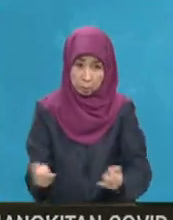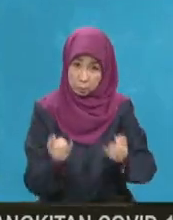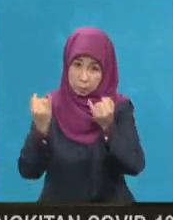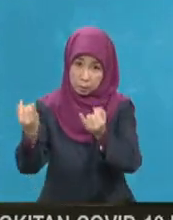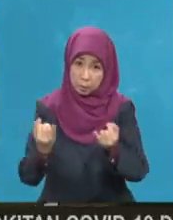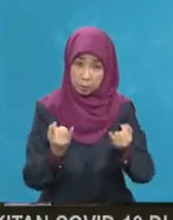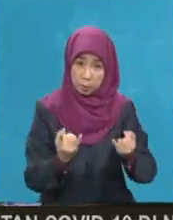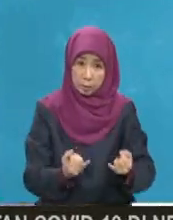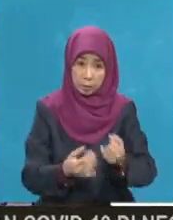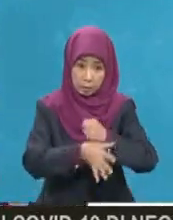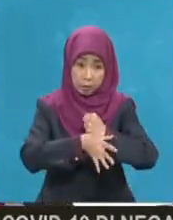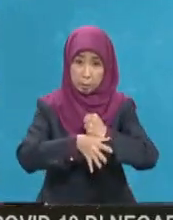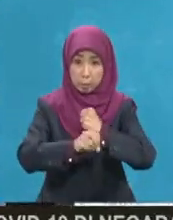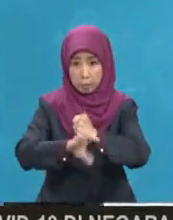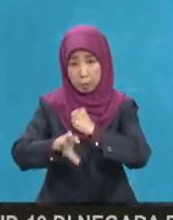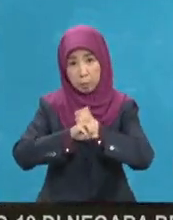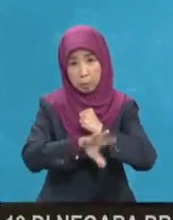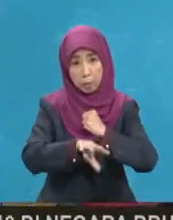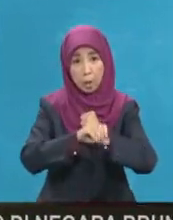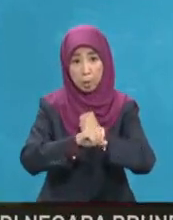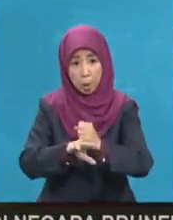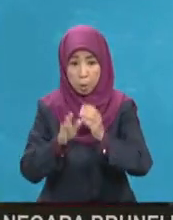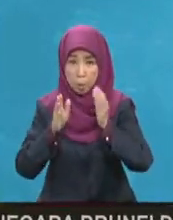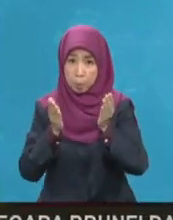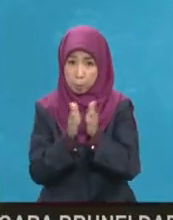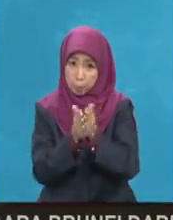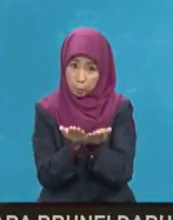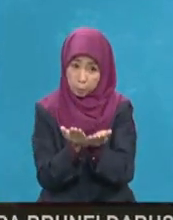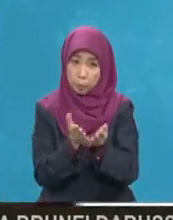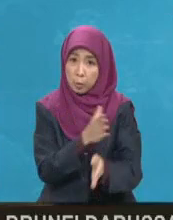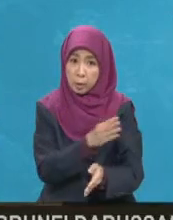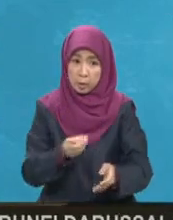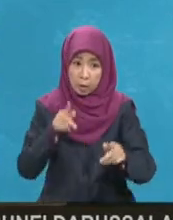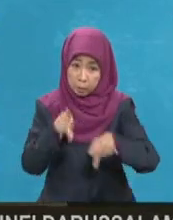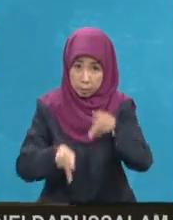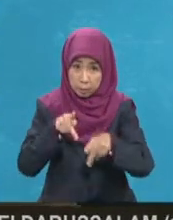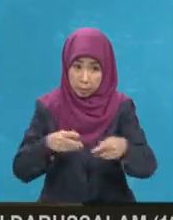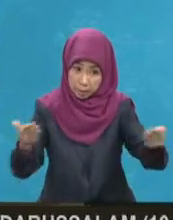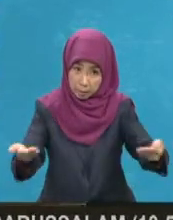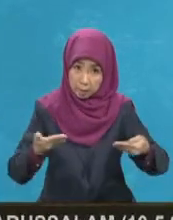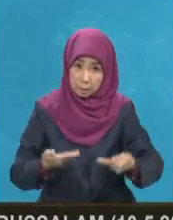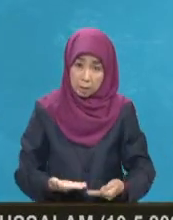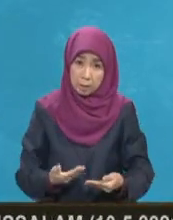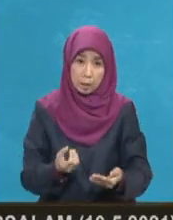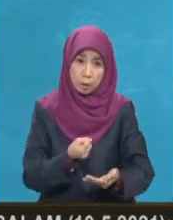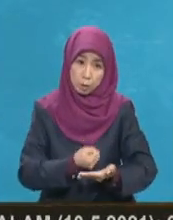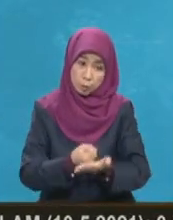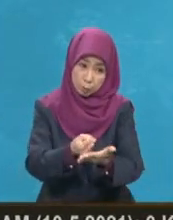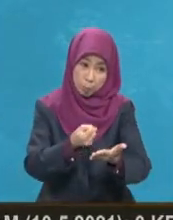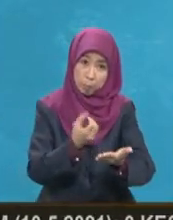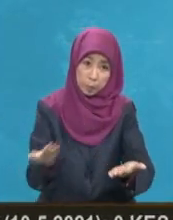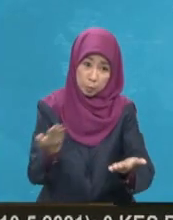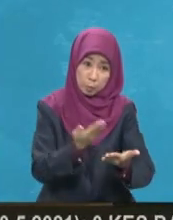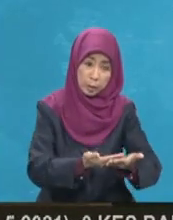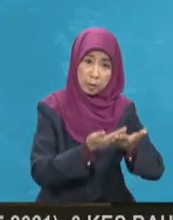hadir penerbit-penerbit buku dan orang ramai yang berkunjung ke Majlis perasmian tersebut sumbangan buku ini nanti akan disimpan